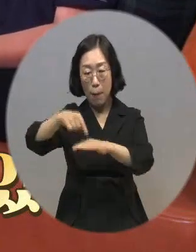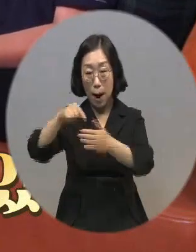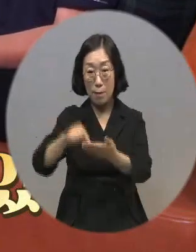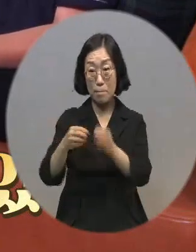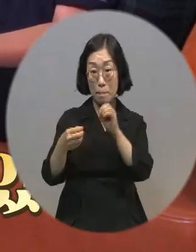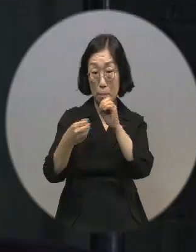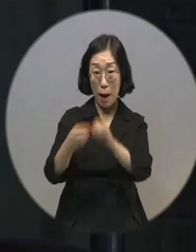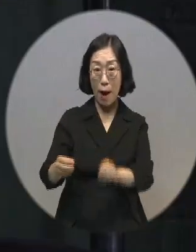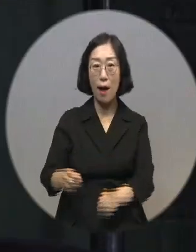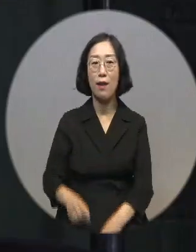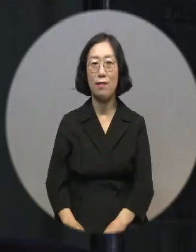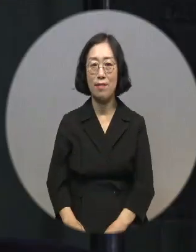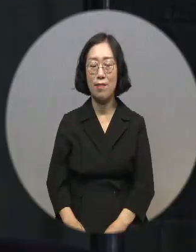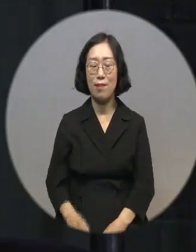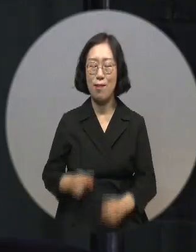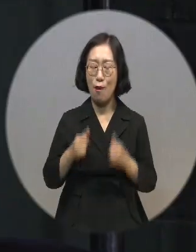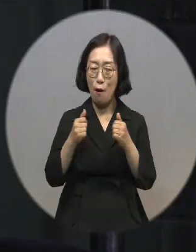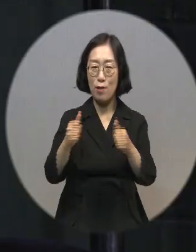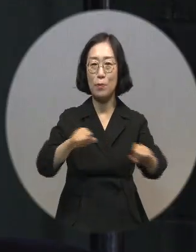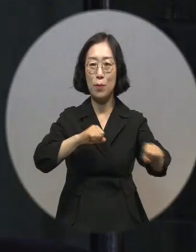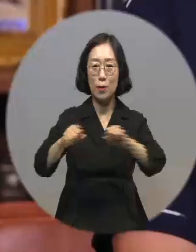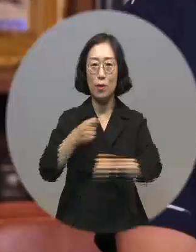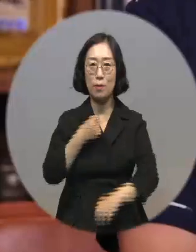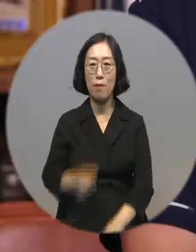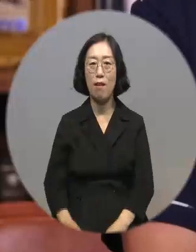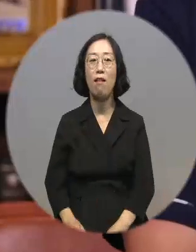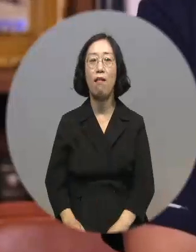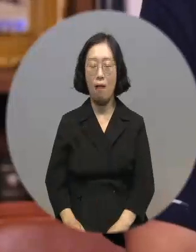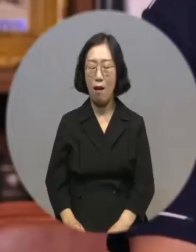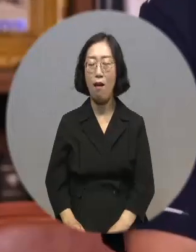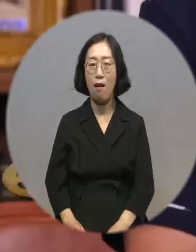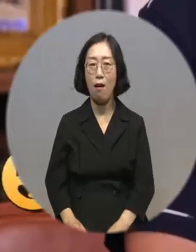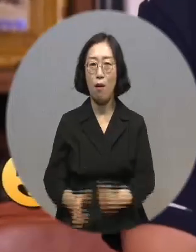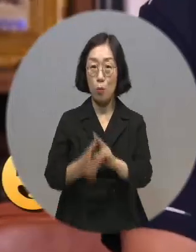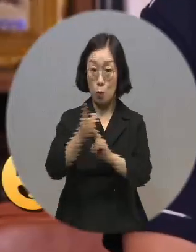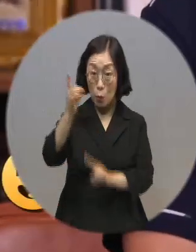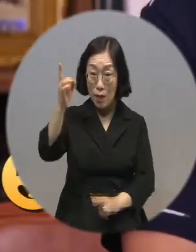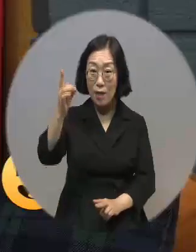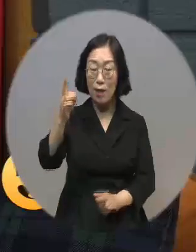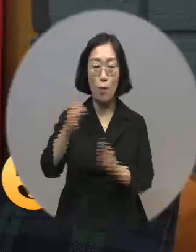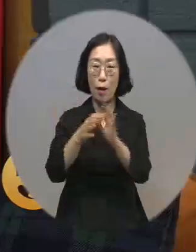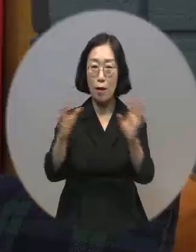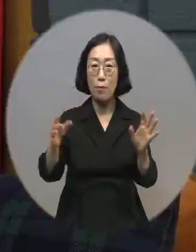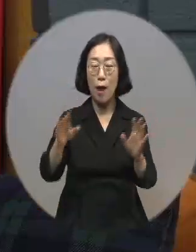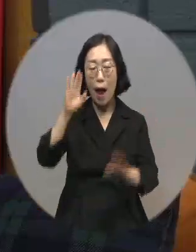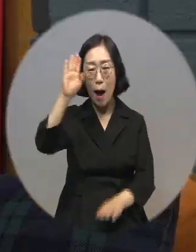있다는 믿음으로 열심히 활동하겠습니다. 이거 통일 교육과 상관없이 커서 뭐 되고 싶어요?